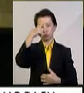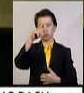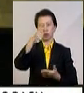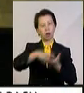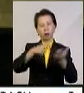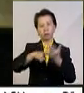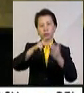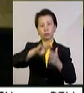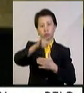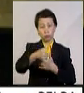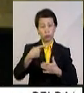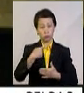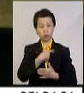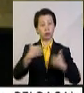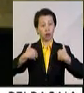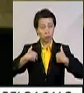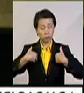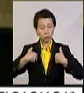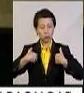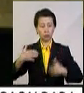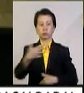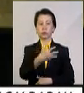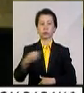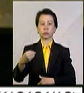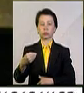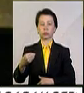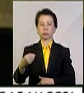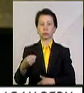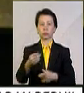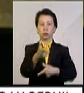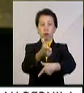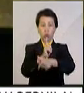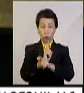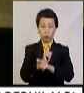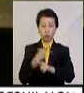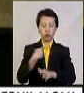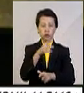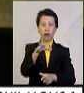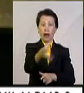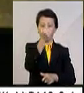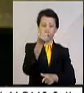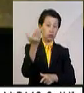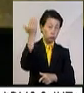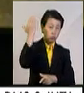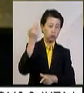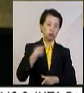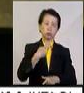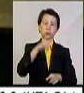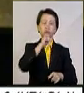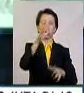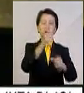untuk apa-apa projek yang kita ada. Sementara loan yang kita ambil dulu ini, kita tak dapat